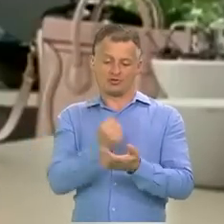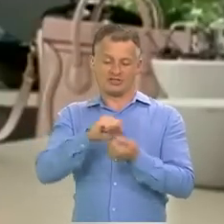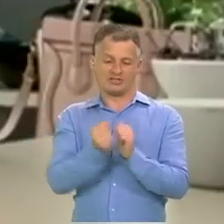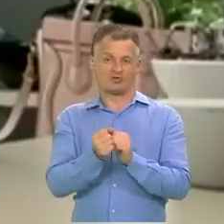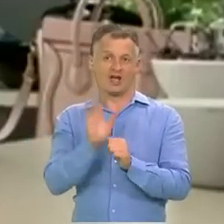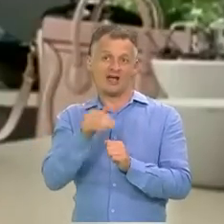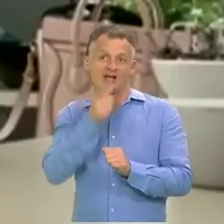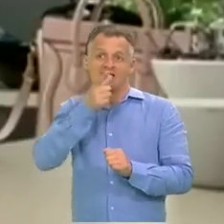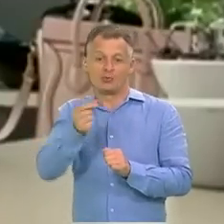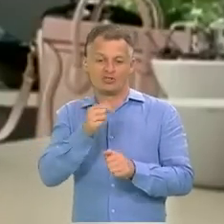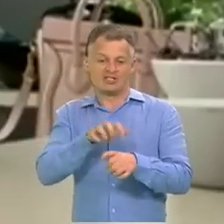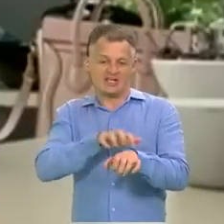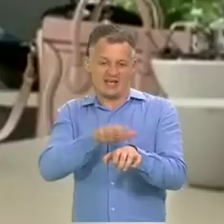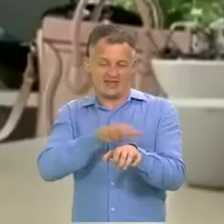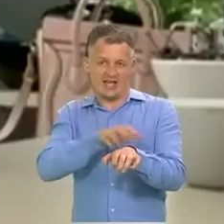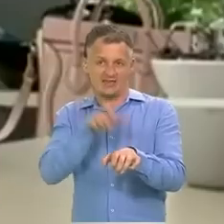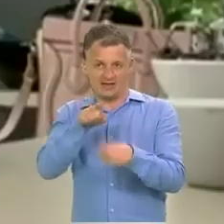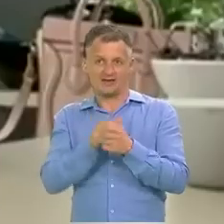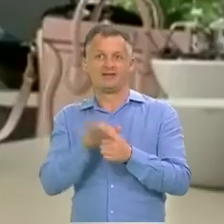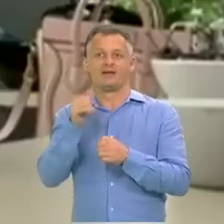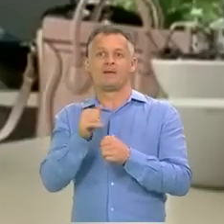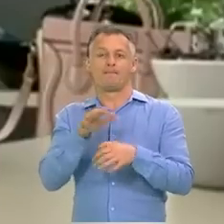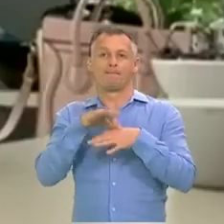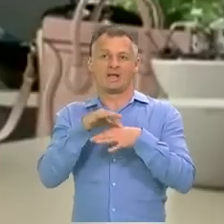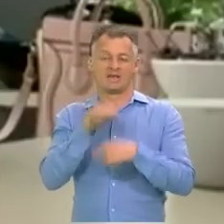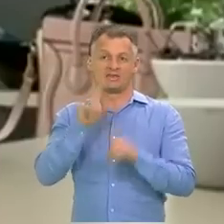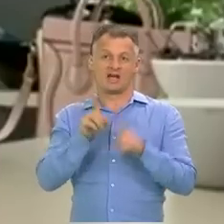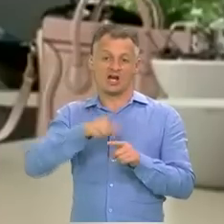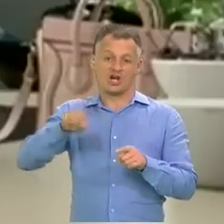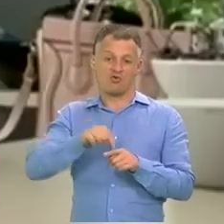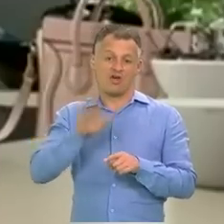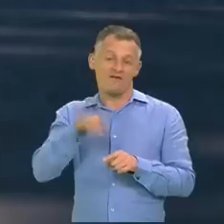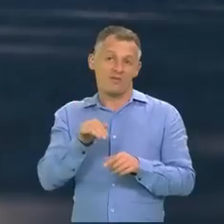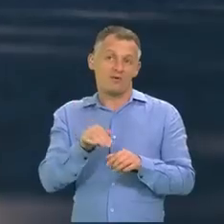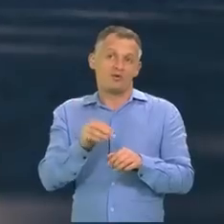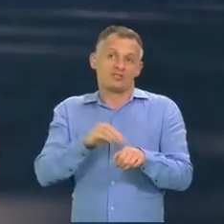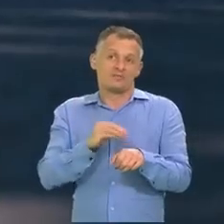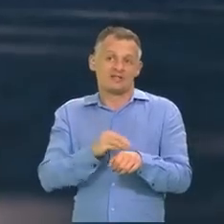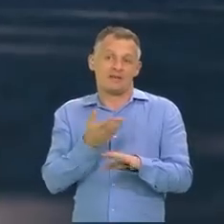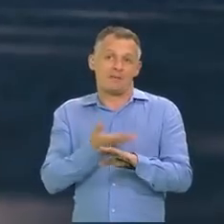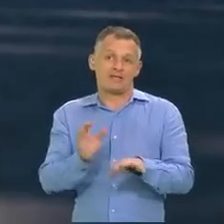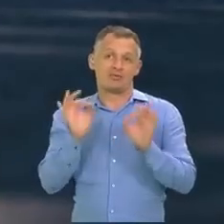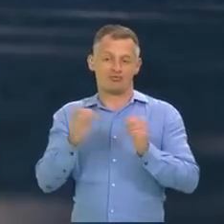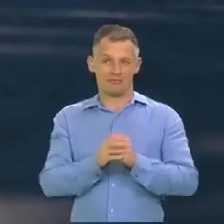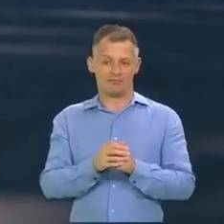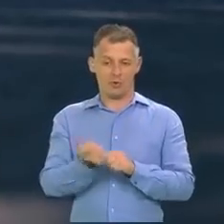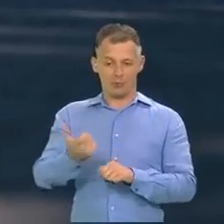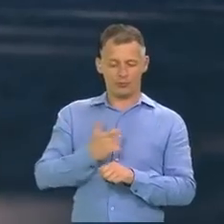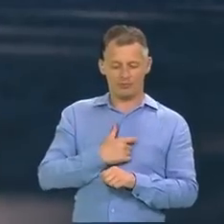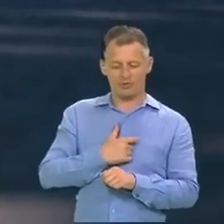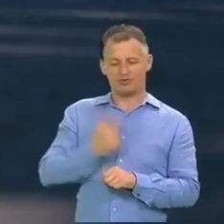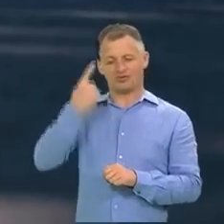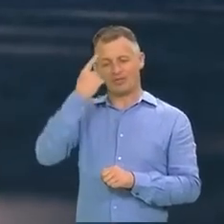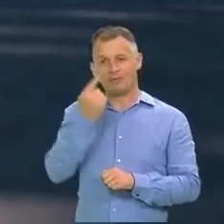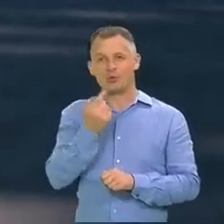iritantă la nivelul pielii, unor chiar alergizantă, dacă noi avem un fond alergic. Ne putem da seama ușor dacă mai putem să folosim